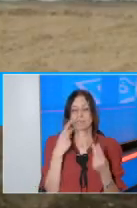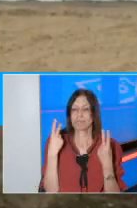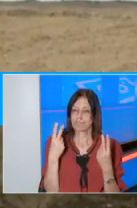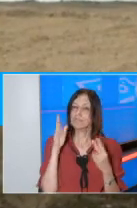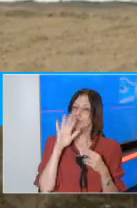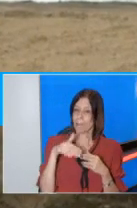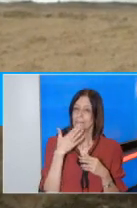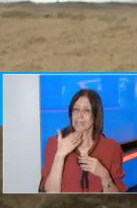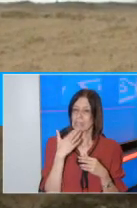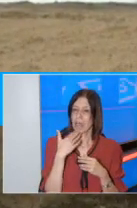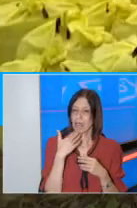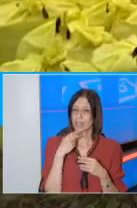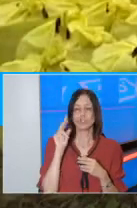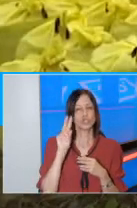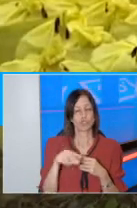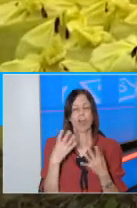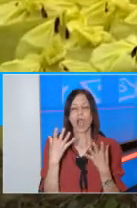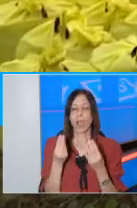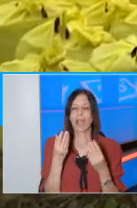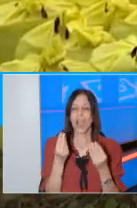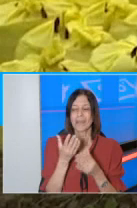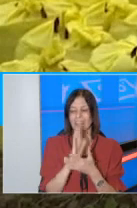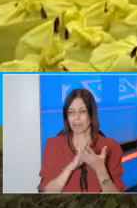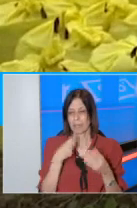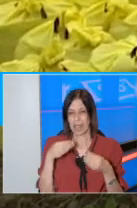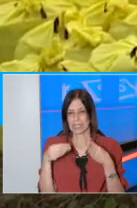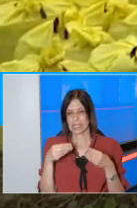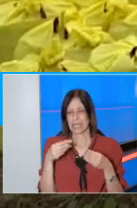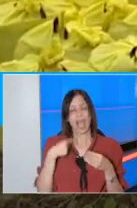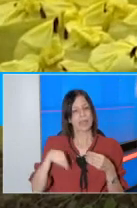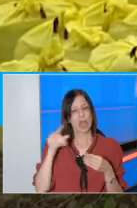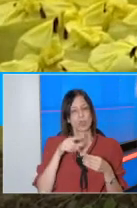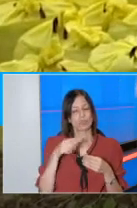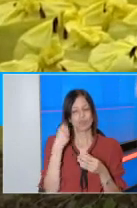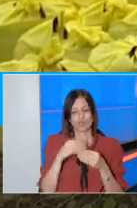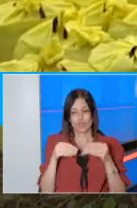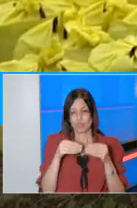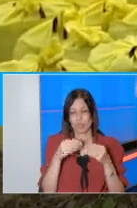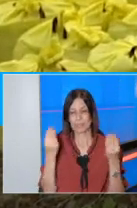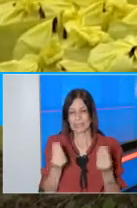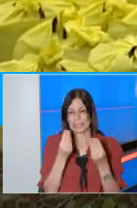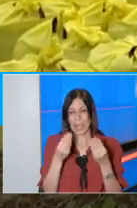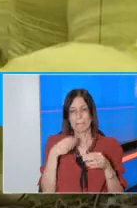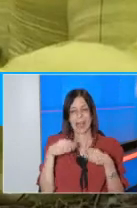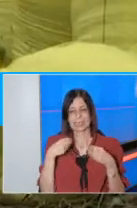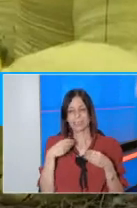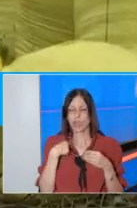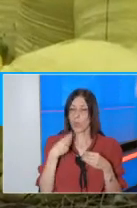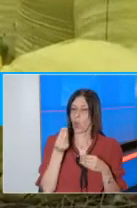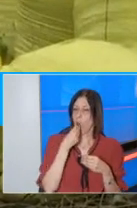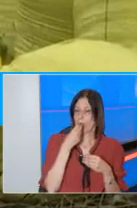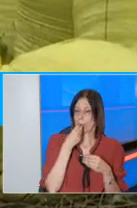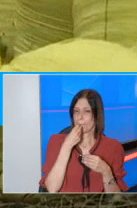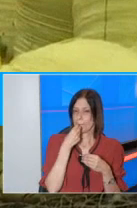גם בישראל יש המון חלקיקי פלסטיק, אנחנו צורכים חלקיקי פלסטיק, כשאנחנו אוכלים